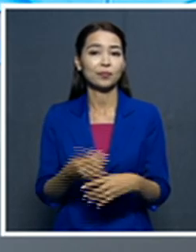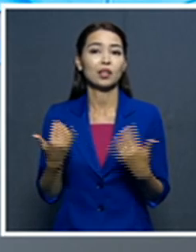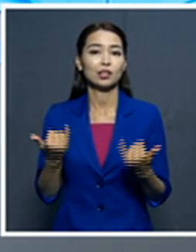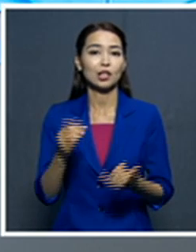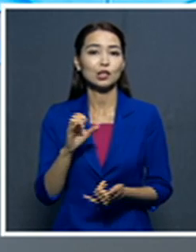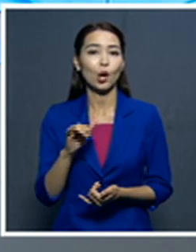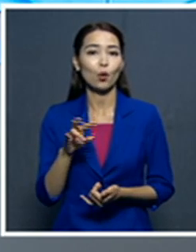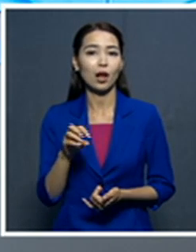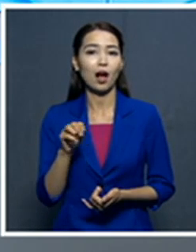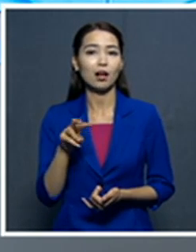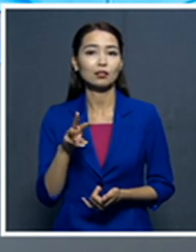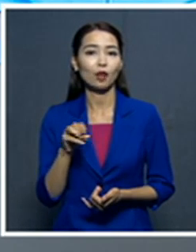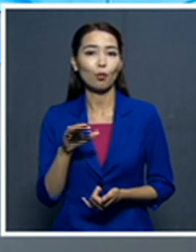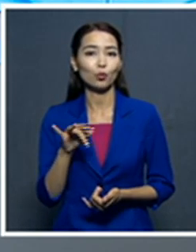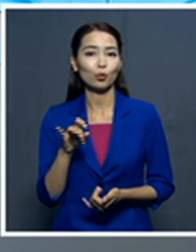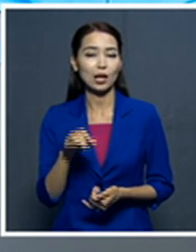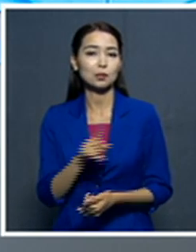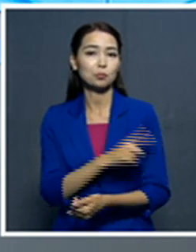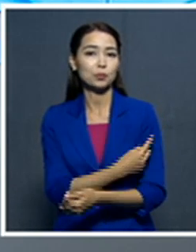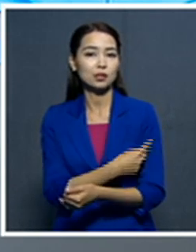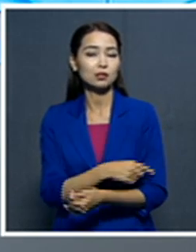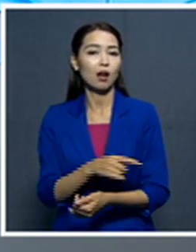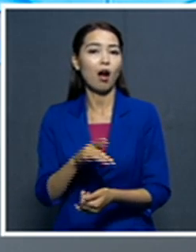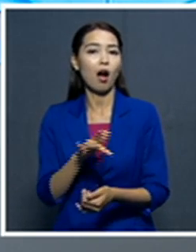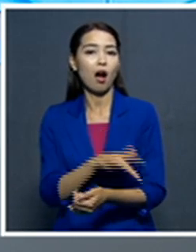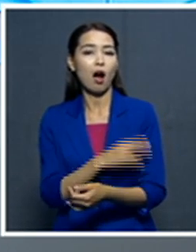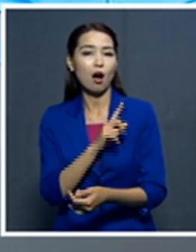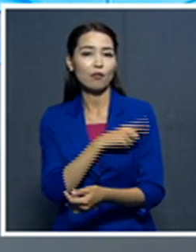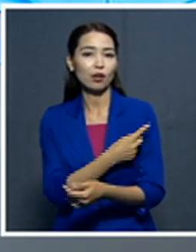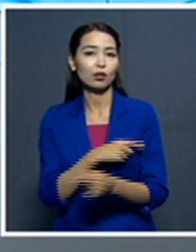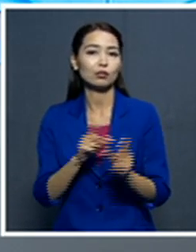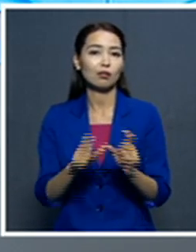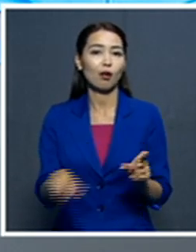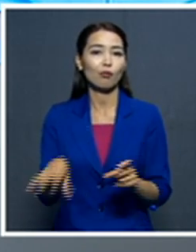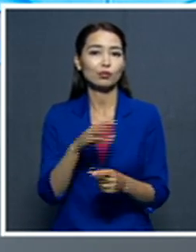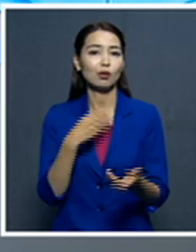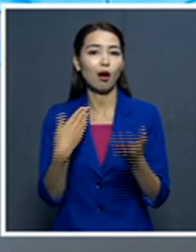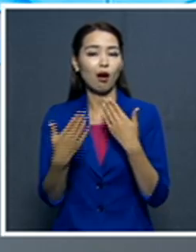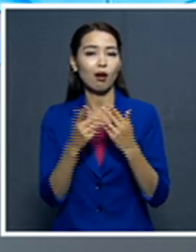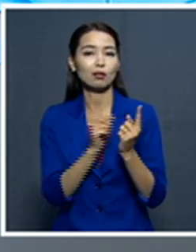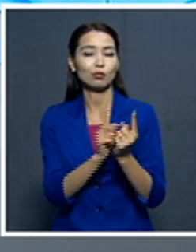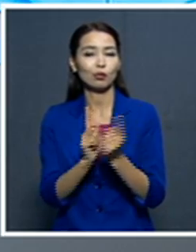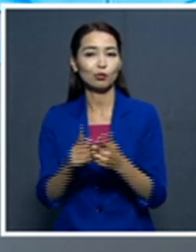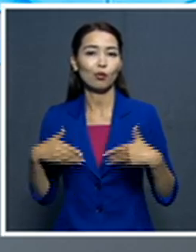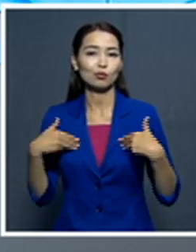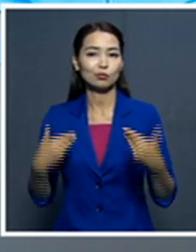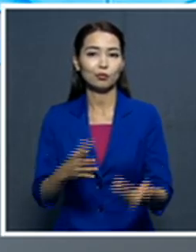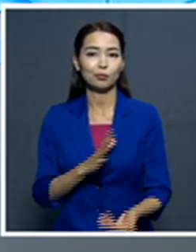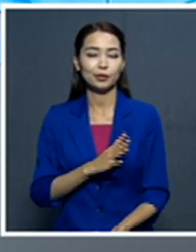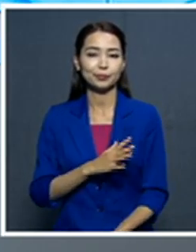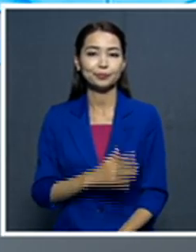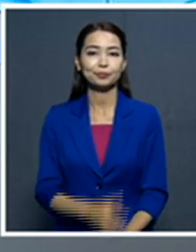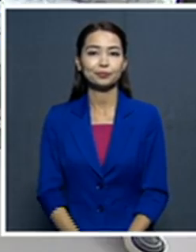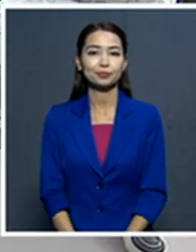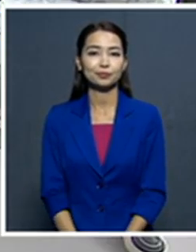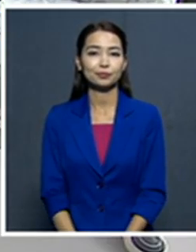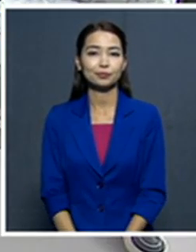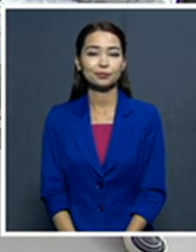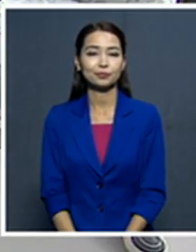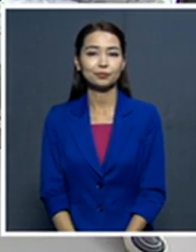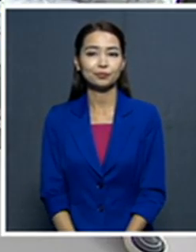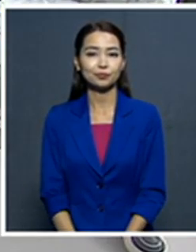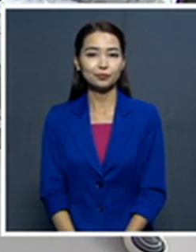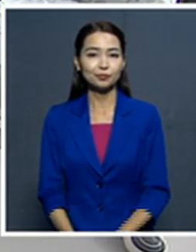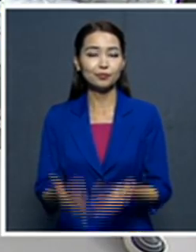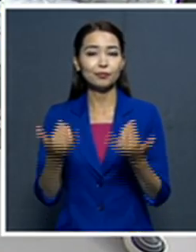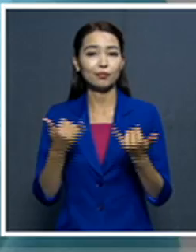Сәуле Алдамұратқызы медицина қызметкерлерінің кәсіби мерекесі қарсаңда дәрігерлермен кездесіп құттықтап келді. Жүрек ауруы